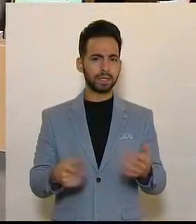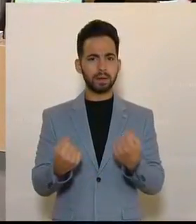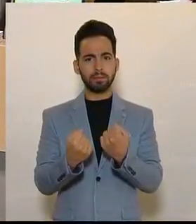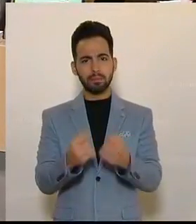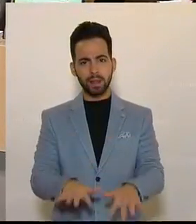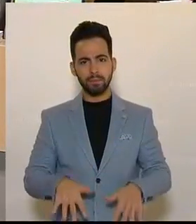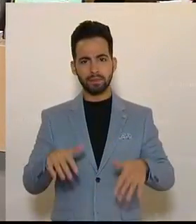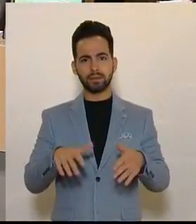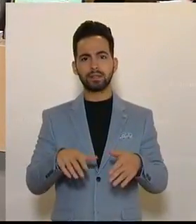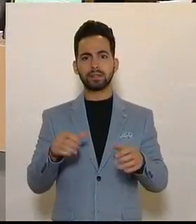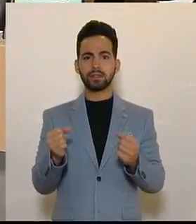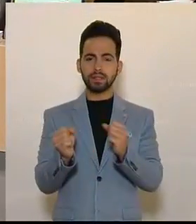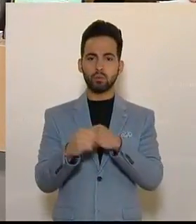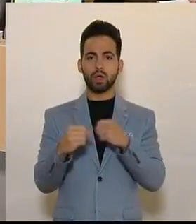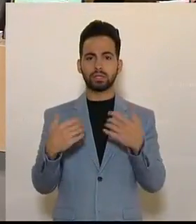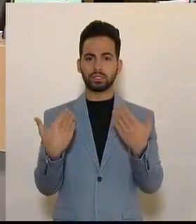parlamentarischen Demokratie, wenn ein Gesetz